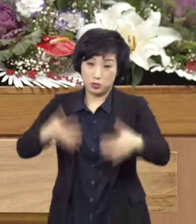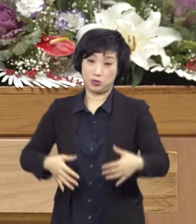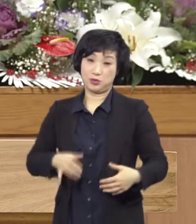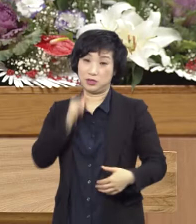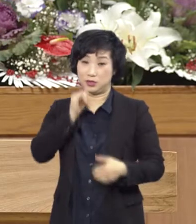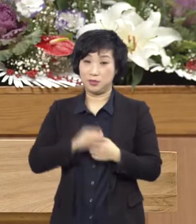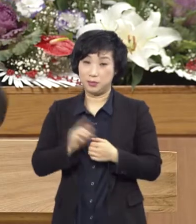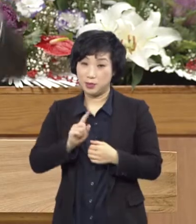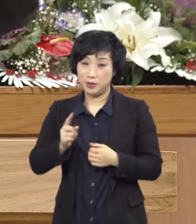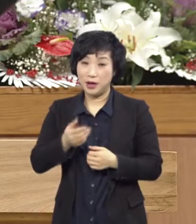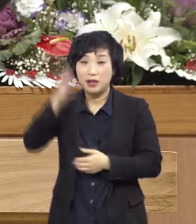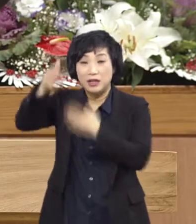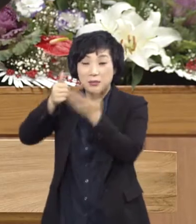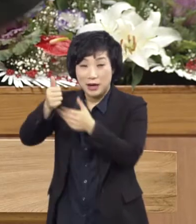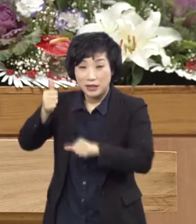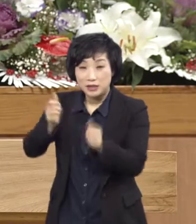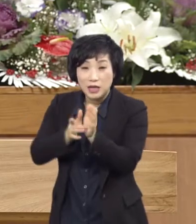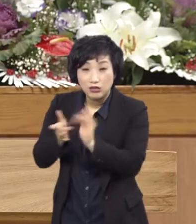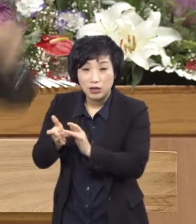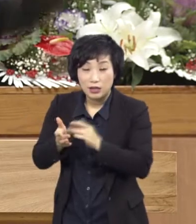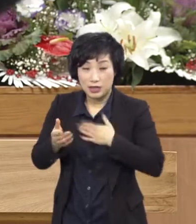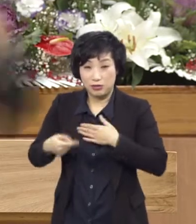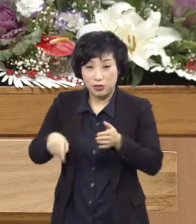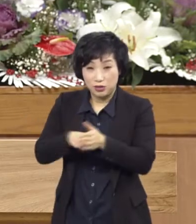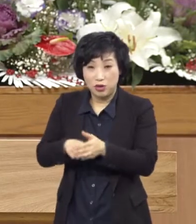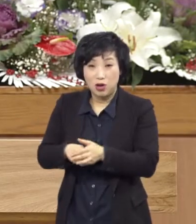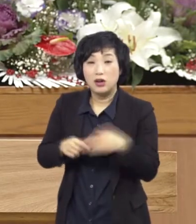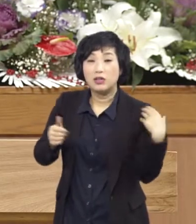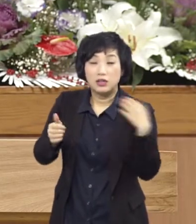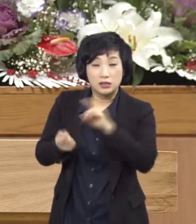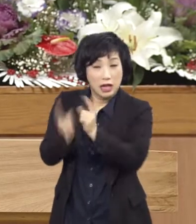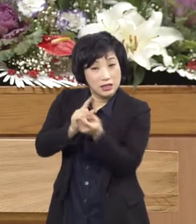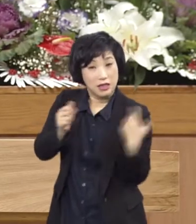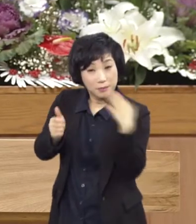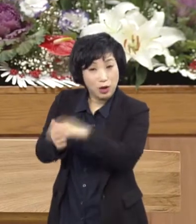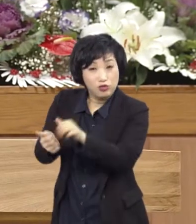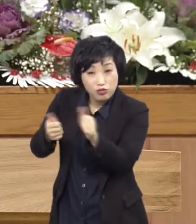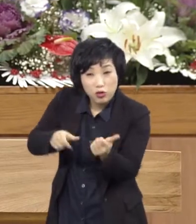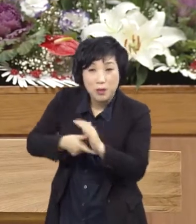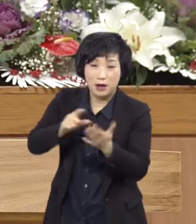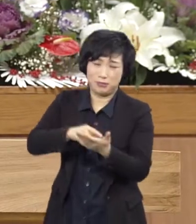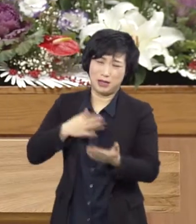죄인임을 깨닫고 피 흘린 분량만큼 회개하라,